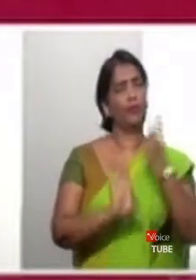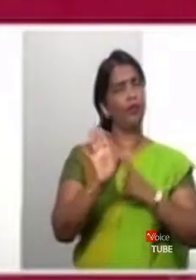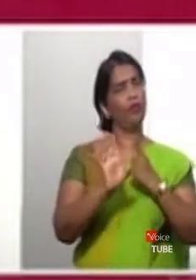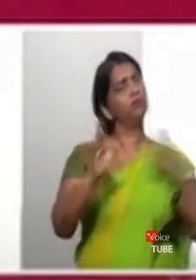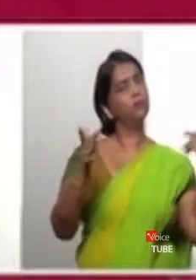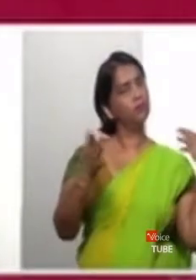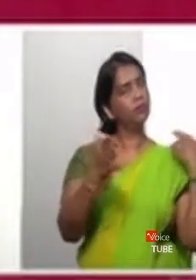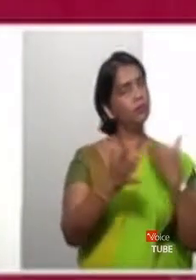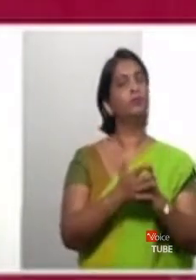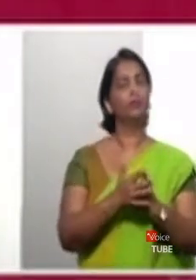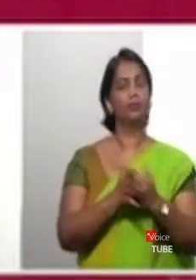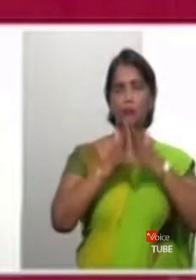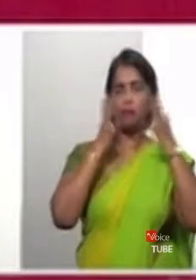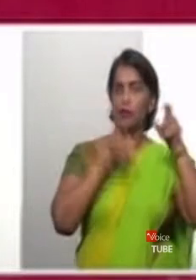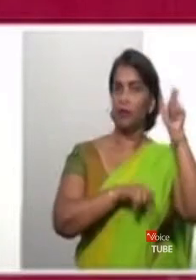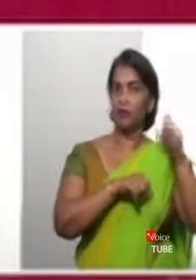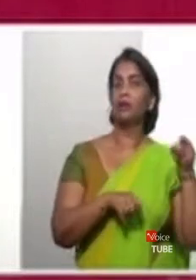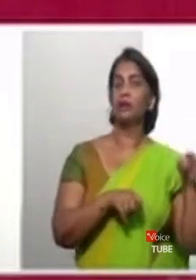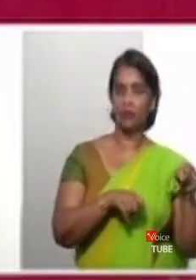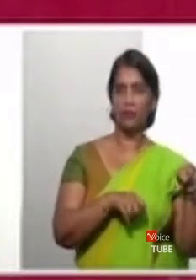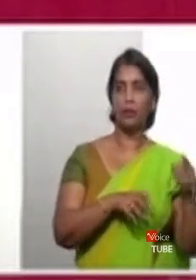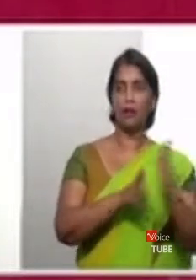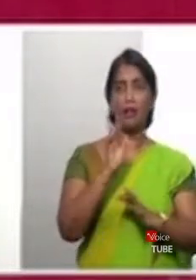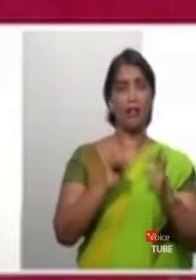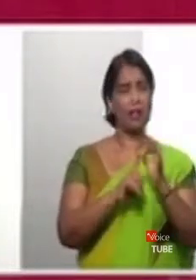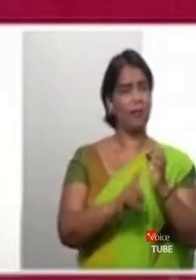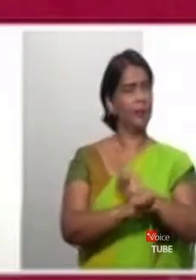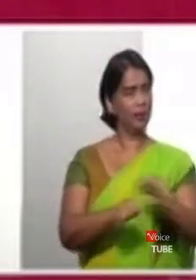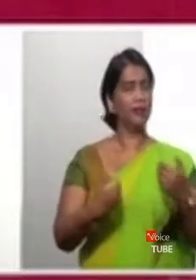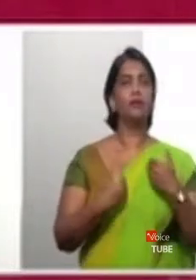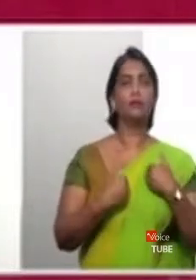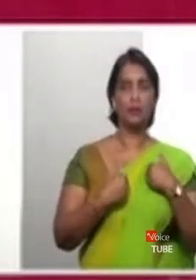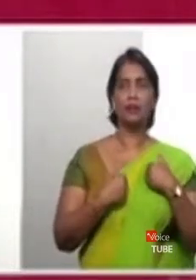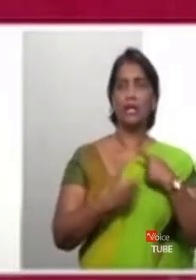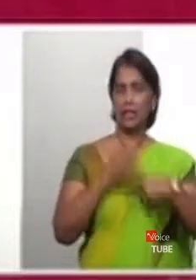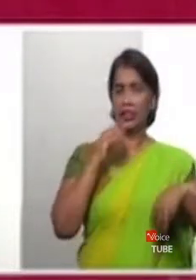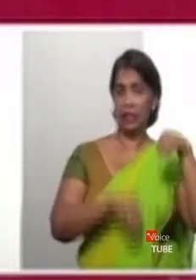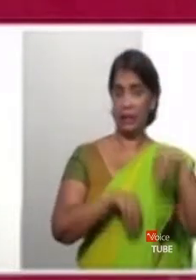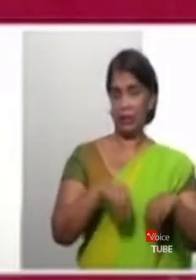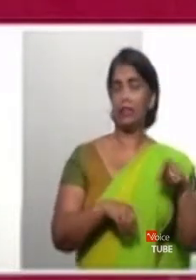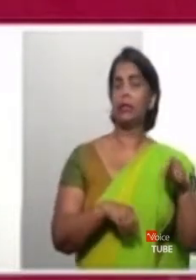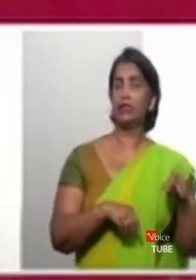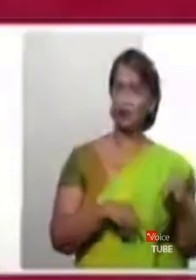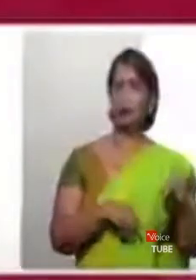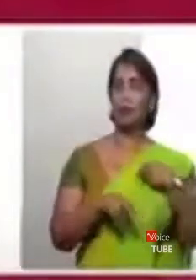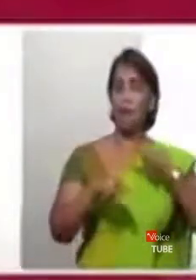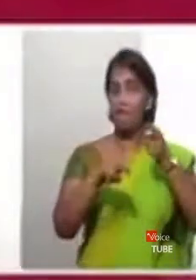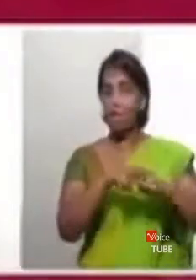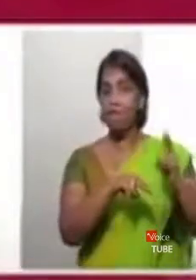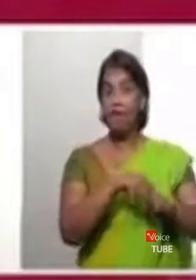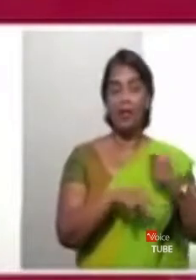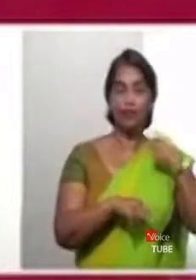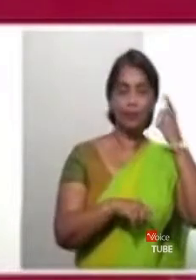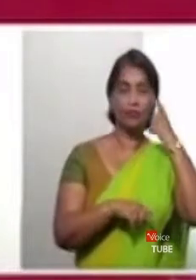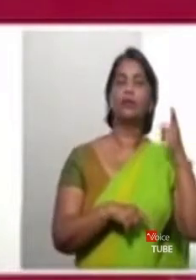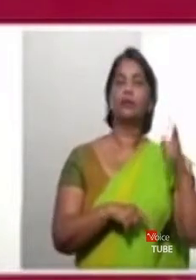අවුරුදු ගණනාවක් තිස්සේ බොහෝ අය මේ මන්ත්‍රී ධූරයක්වත් නැති සමහර දේශපාලන හිතවත්කම්